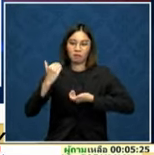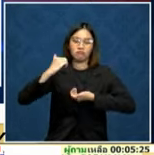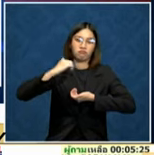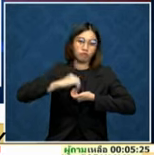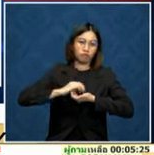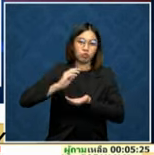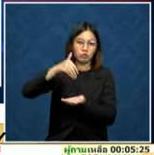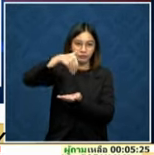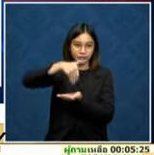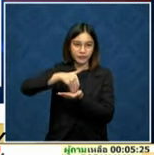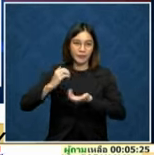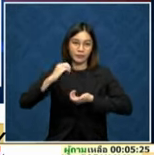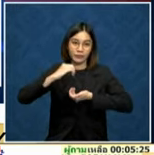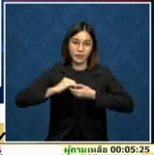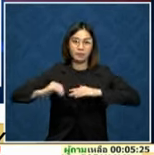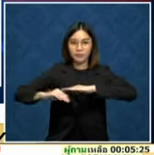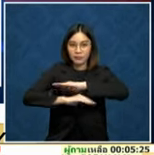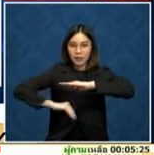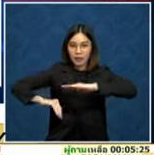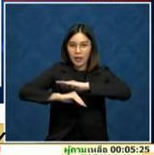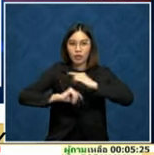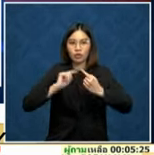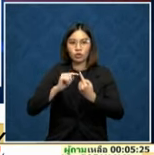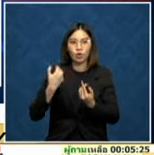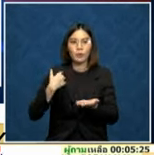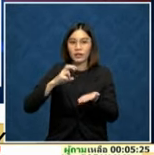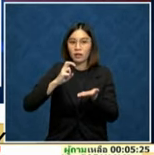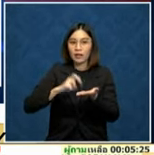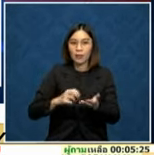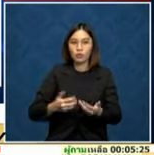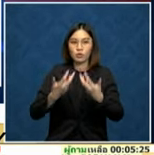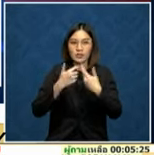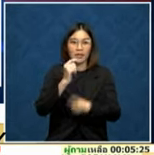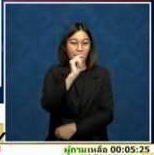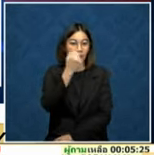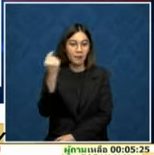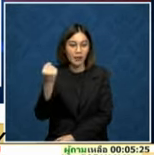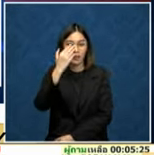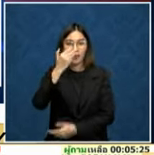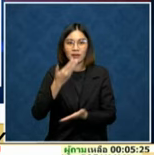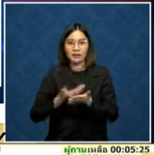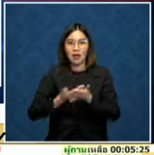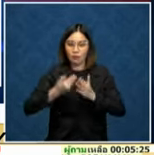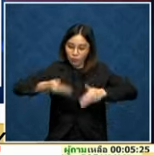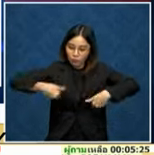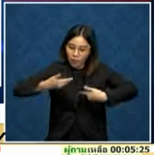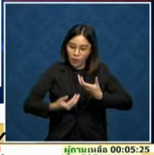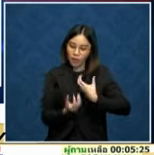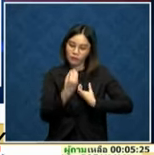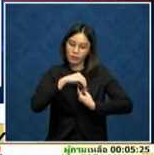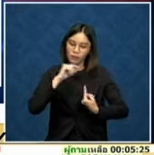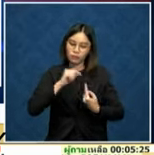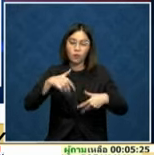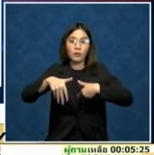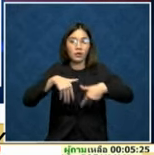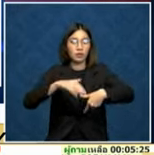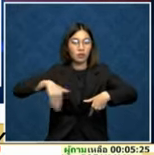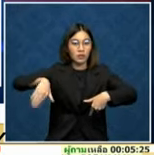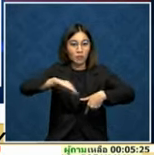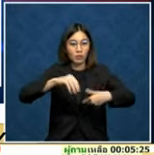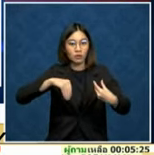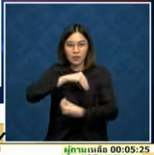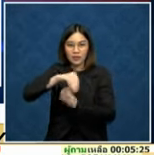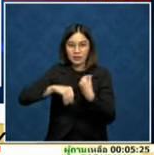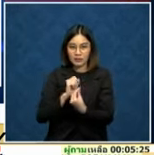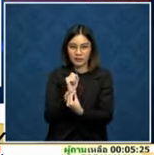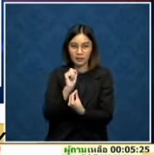เป็ infrastructure nurture พื้นฐานในการทจะลรอสหกรมใหม่ เพื่จะสร้างผลกไรให้กัพี่น้องประชาชนทกคนทํให้เศร